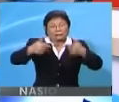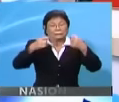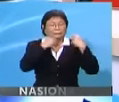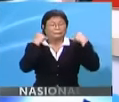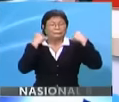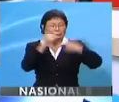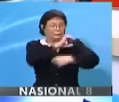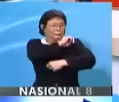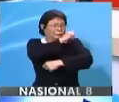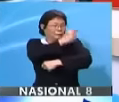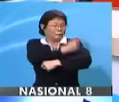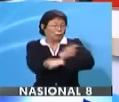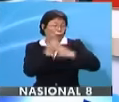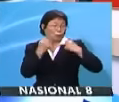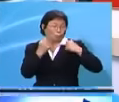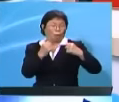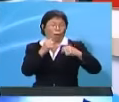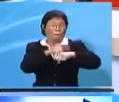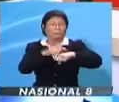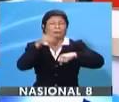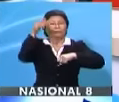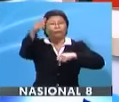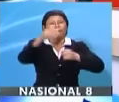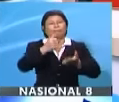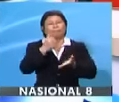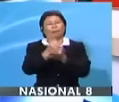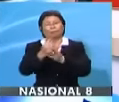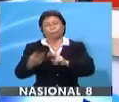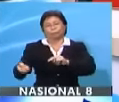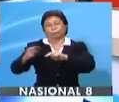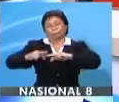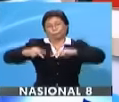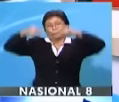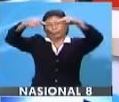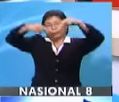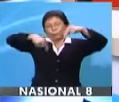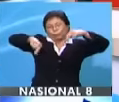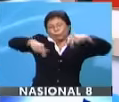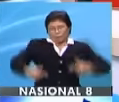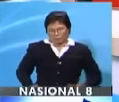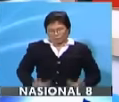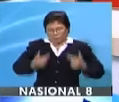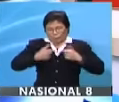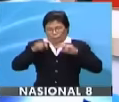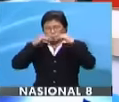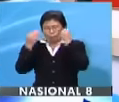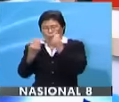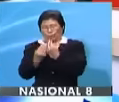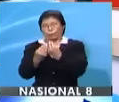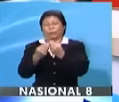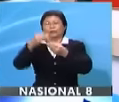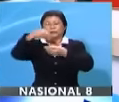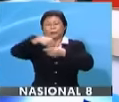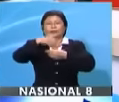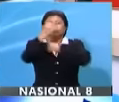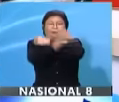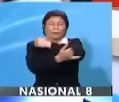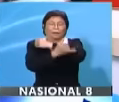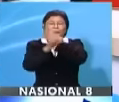mampan untuk masa depan. Sekaligus membantu meningkatkan taraf dan kualiti hidup masyarakat di sesebuah negara